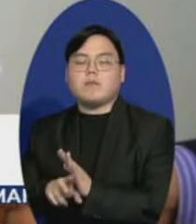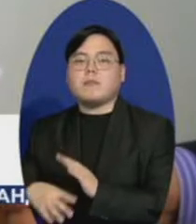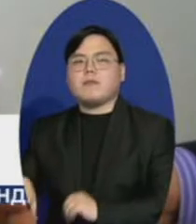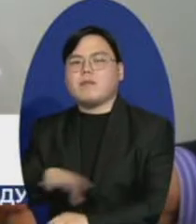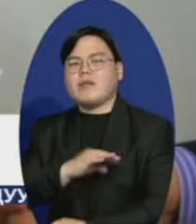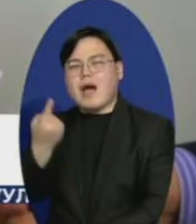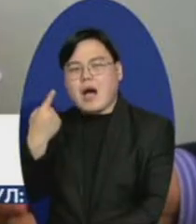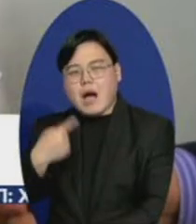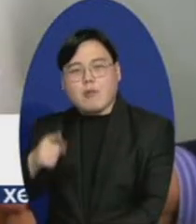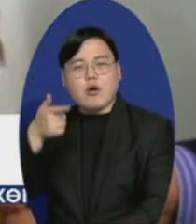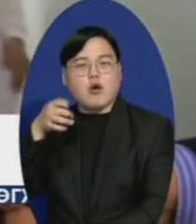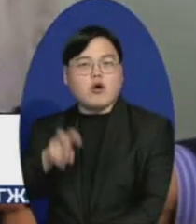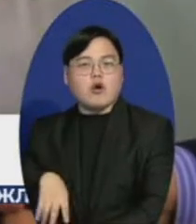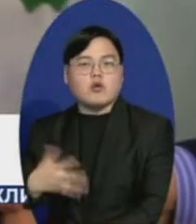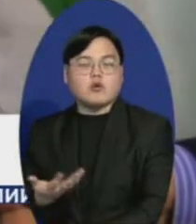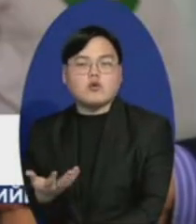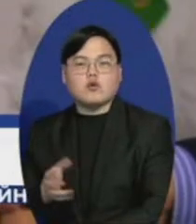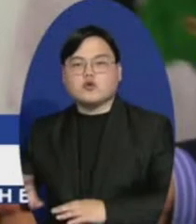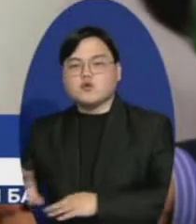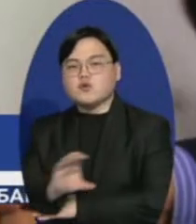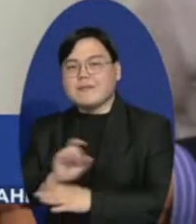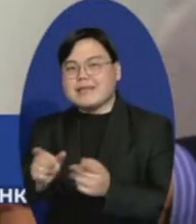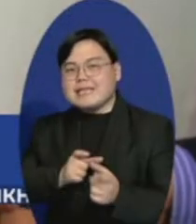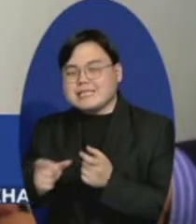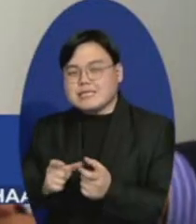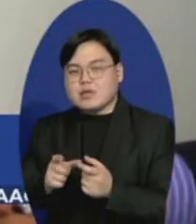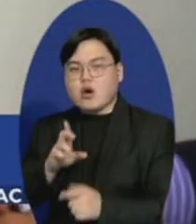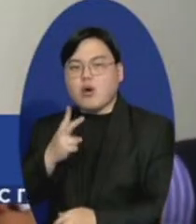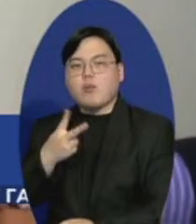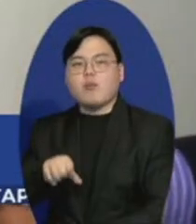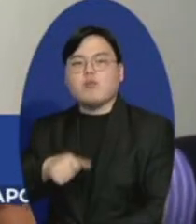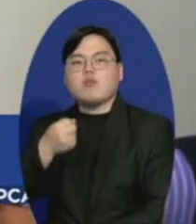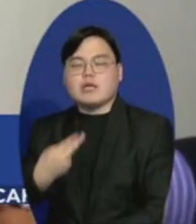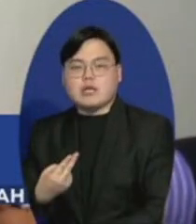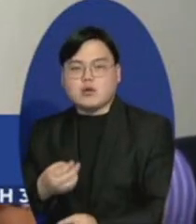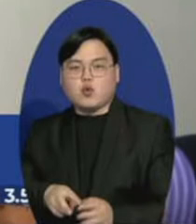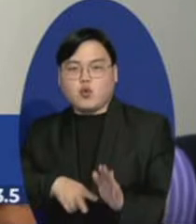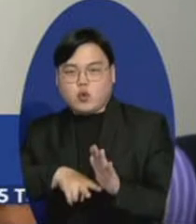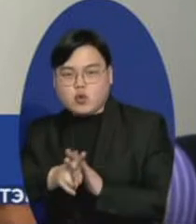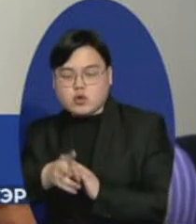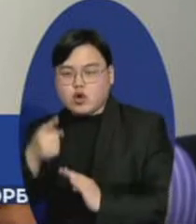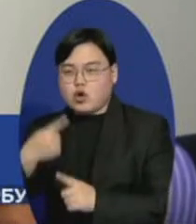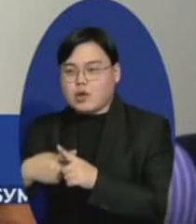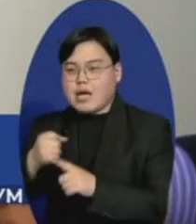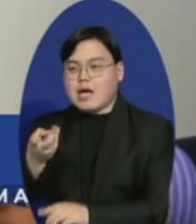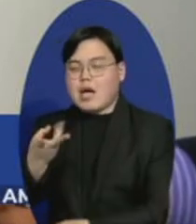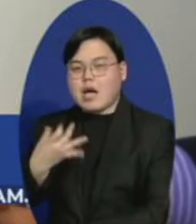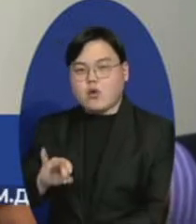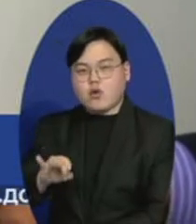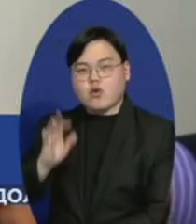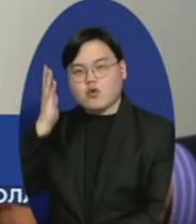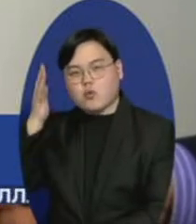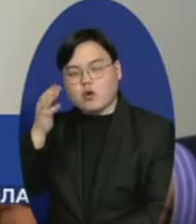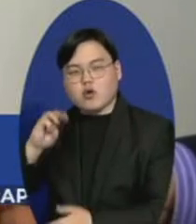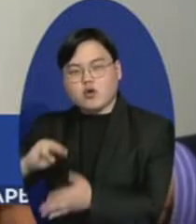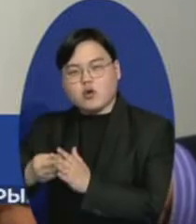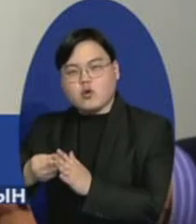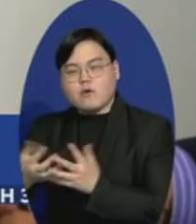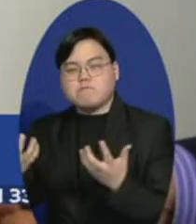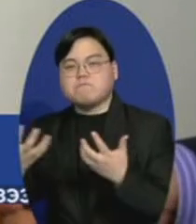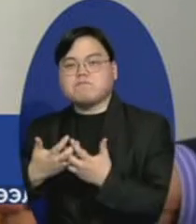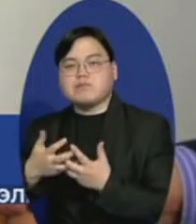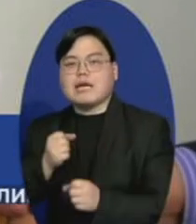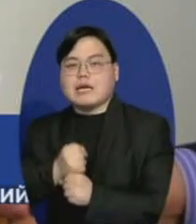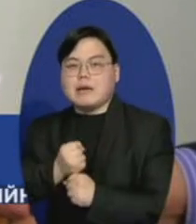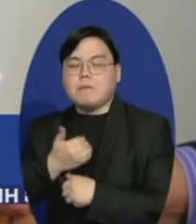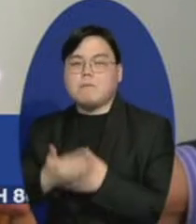хамгийн гол нь сумдтай эдийн засгийн бүтцийг бий болгох хөдөө аж ахуйн үйлдвэрлэлийн стратеги төлөвлөлтийг боловсруулан ажиллаж байна. Мөн одоо